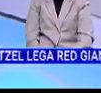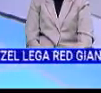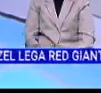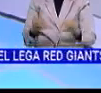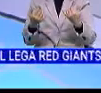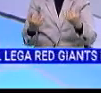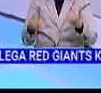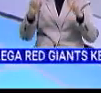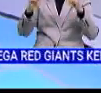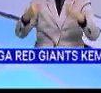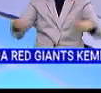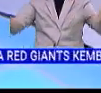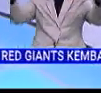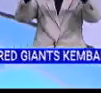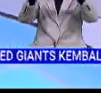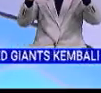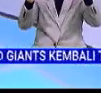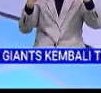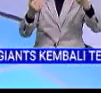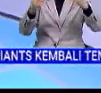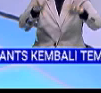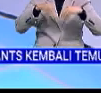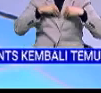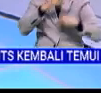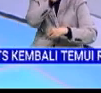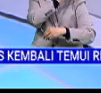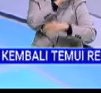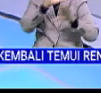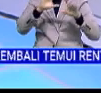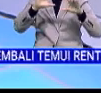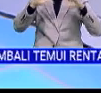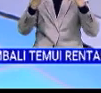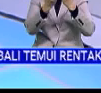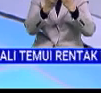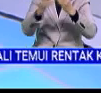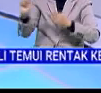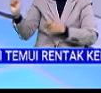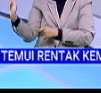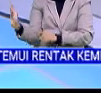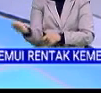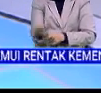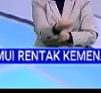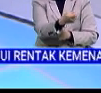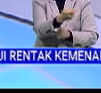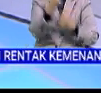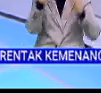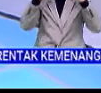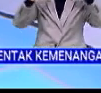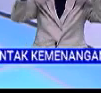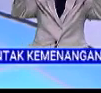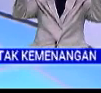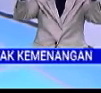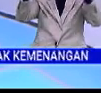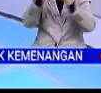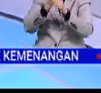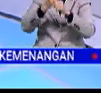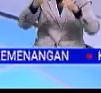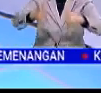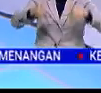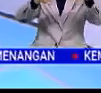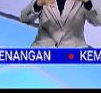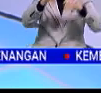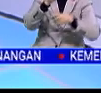Aksi final yang menarik itu pengakuan Kapten Skuad Hoki Terengganu THT selepas berjaya menjulang Piala TMB